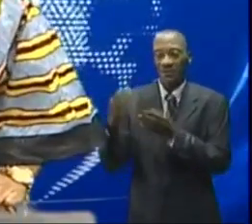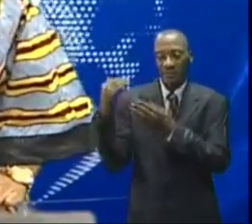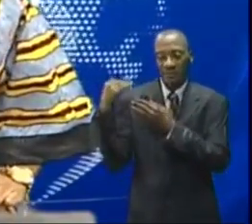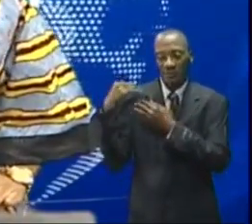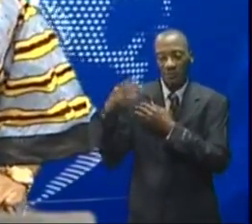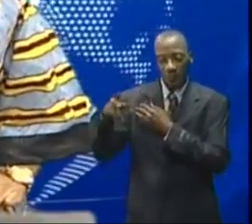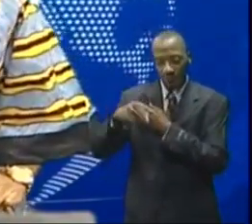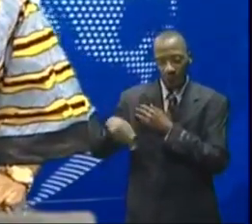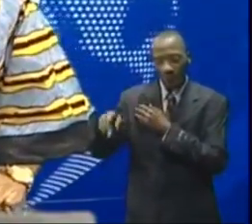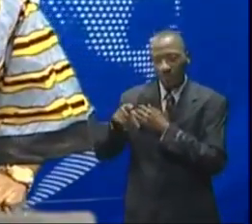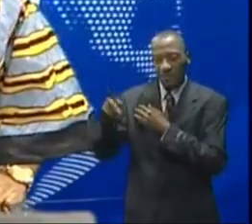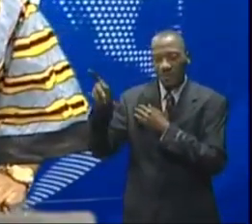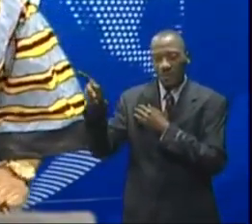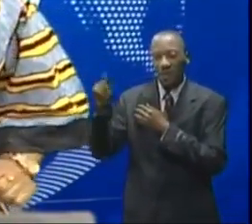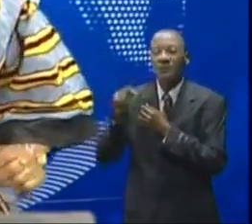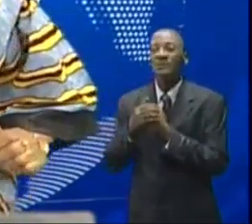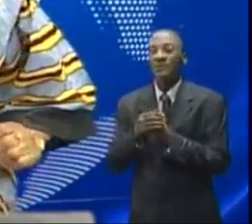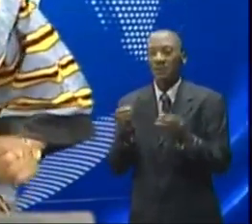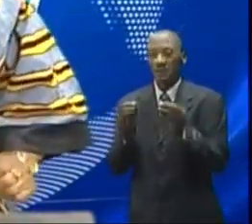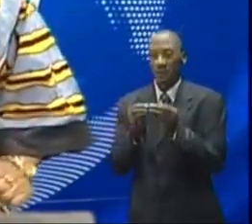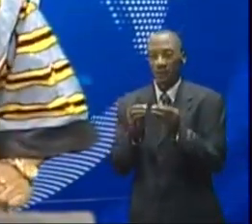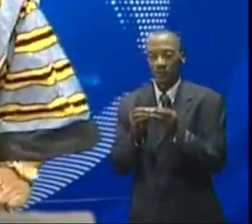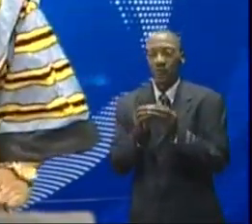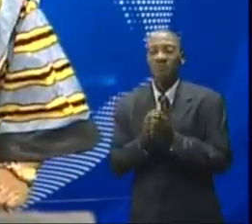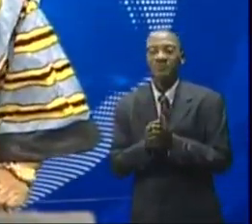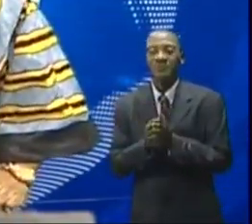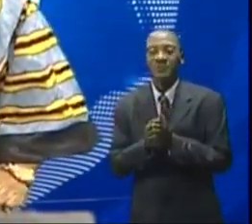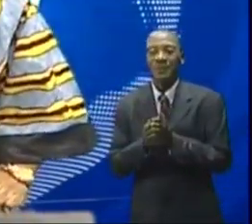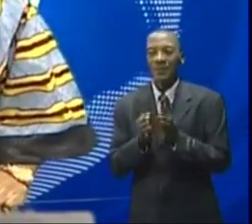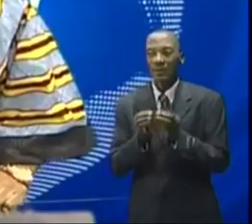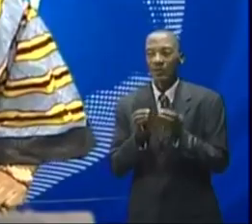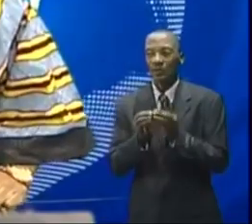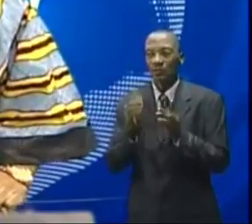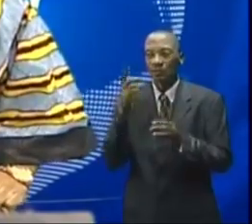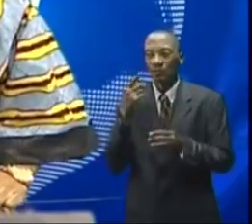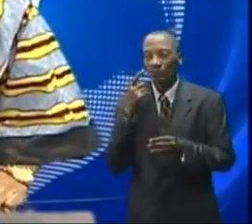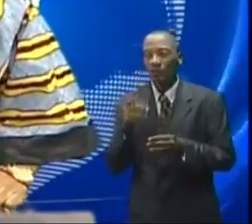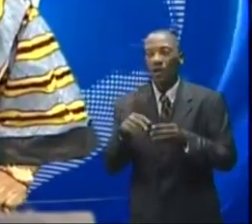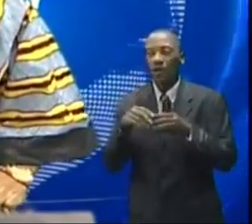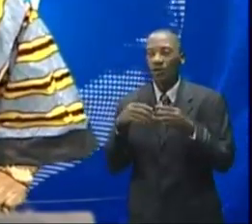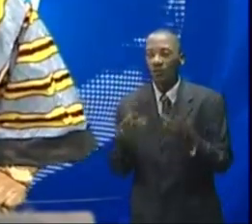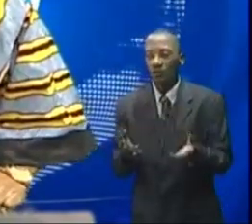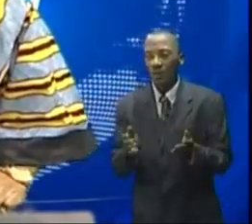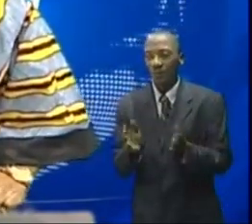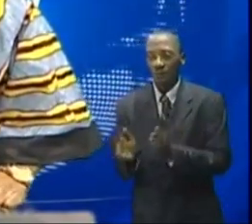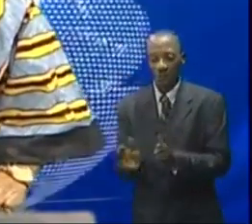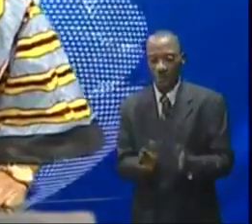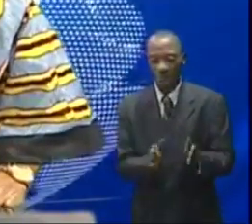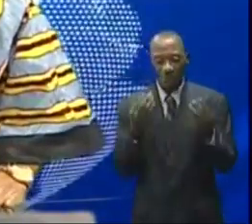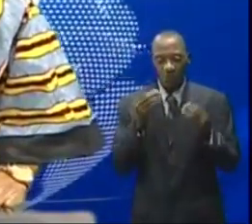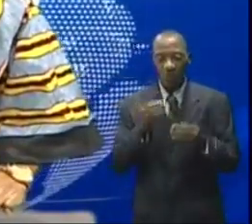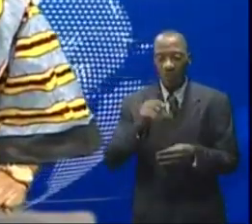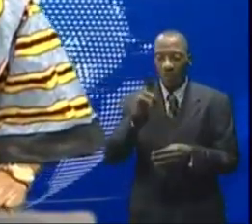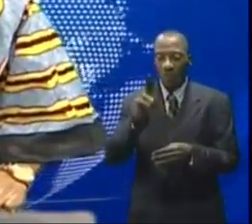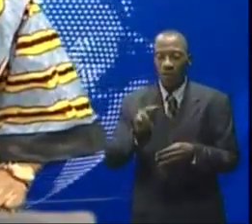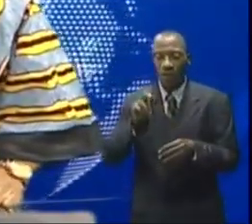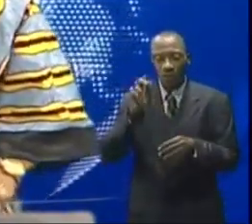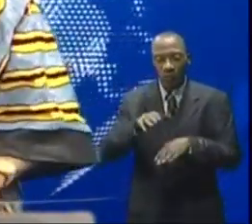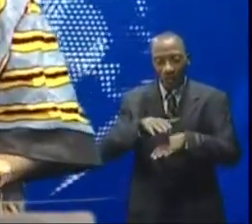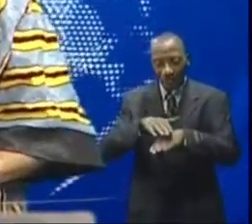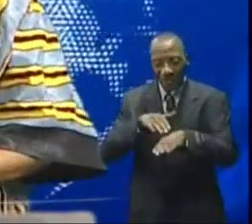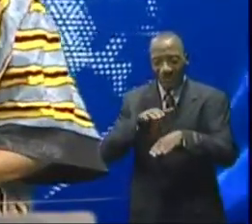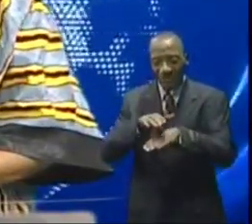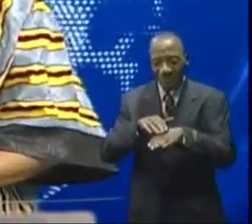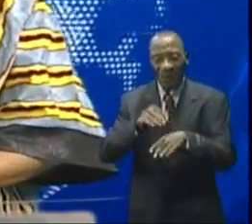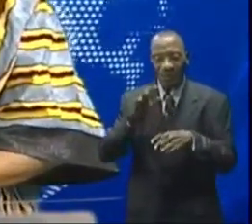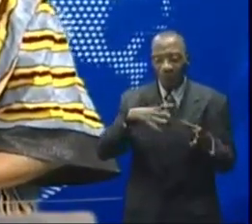mise en œuvre de ces processus en prévision de ces retraits annoncés dans les 6 mois à venir. C'était au cours d'une réunion présidée par